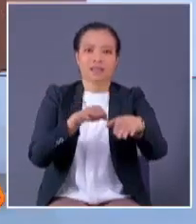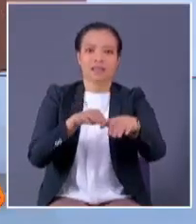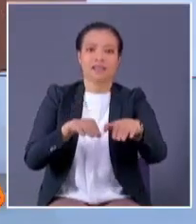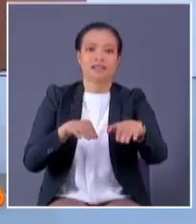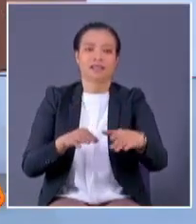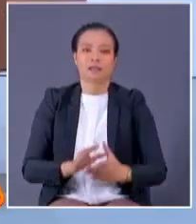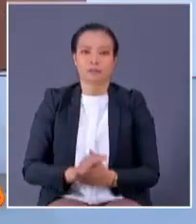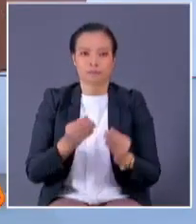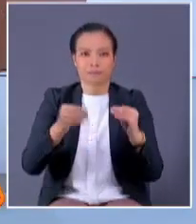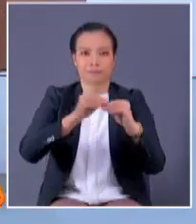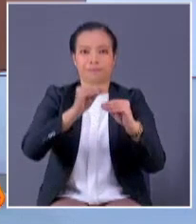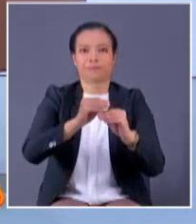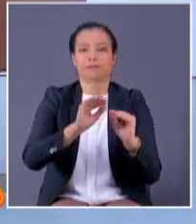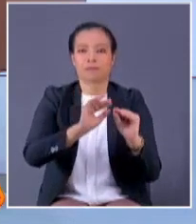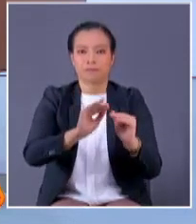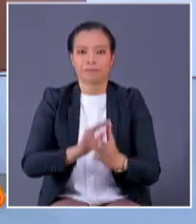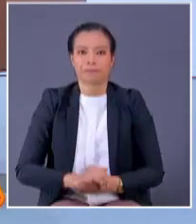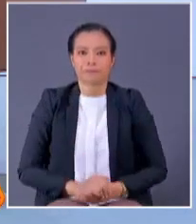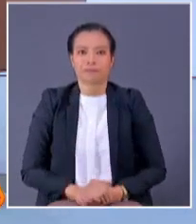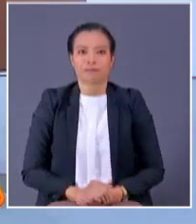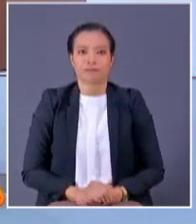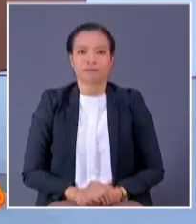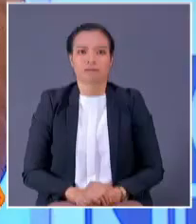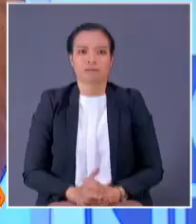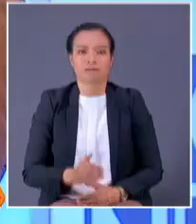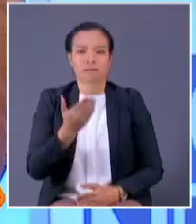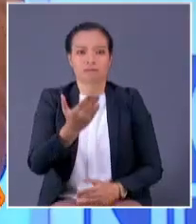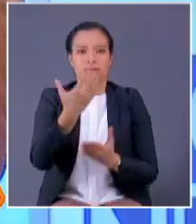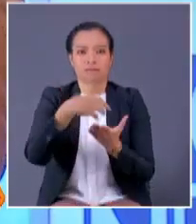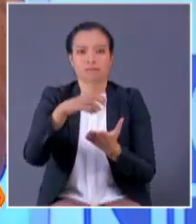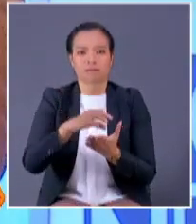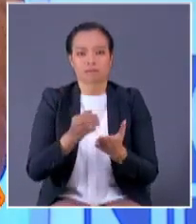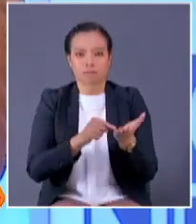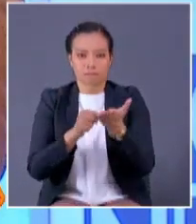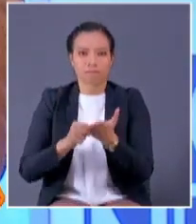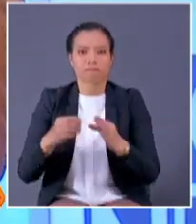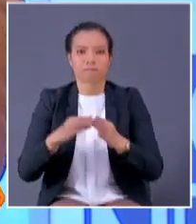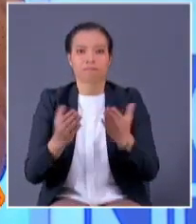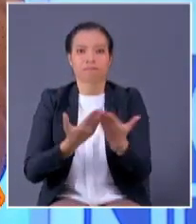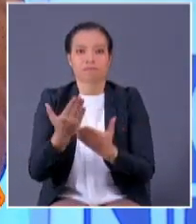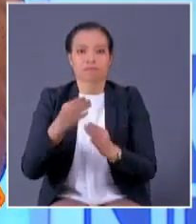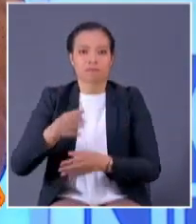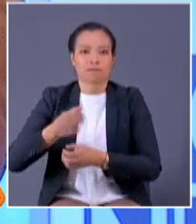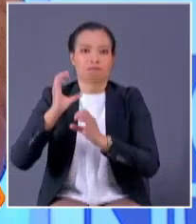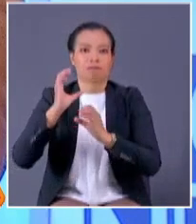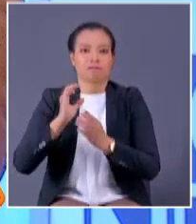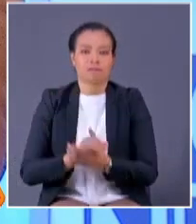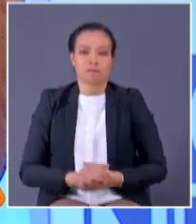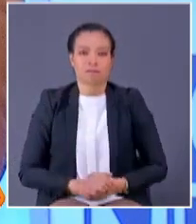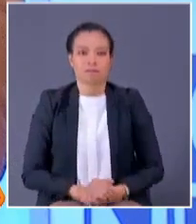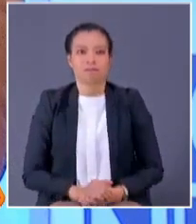งนี้ผมอยากจะฝากท่านไว้นะครับว่าสิ่งที่เราออกมาเรียกร้องแล้วให้พิจารณาทบทวนกันใหม่เนี่ยมันเป็